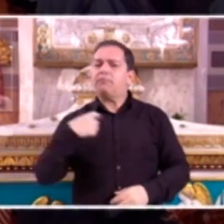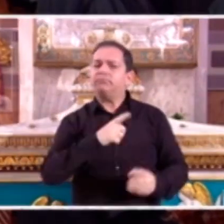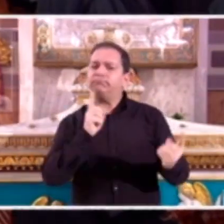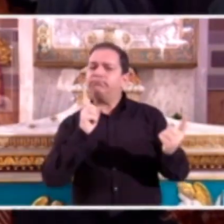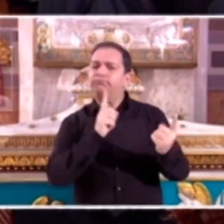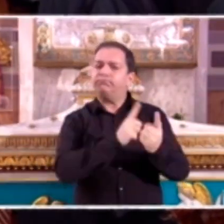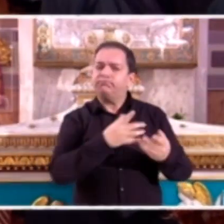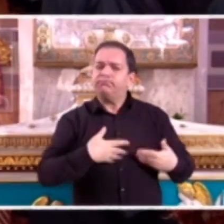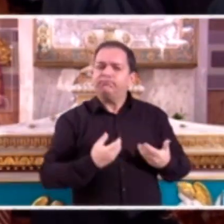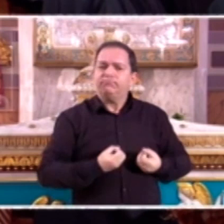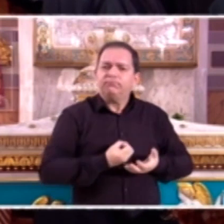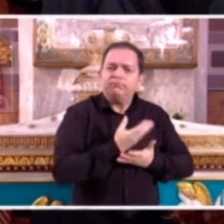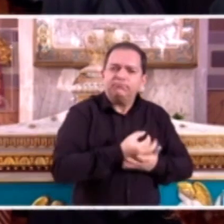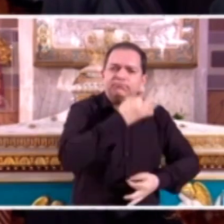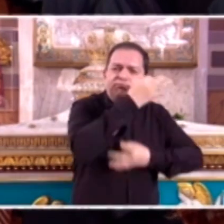χάρη